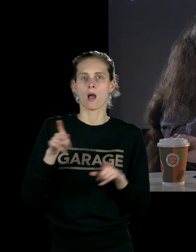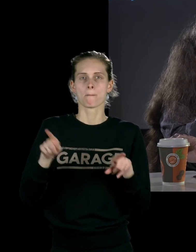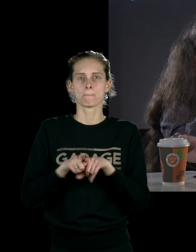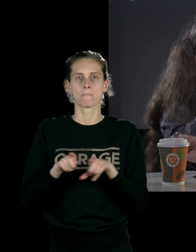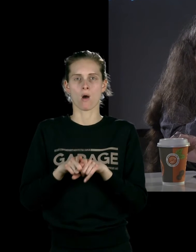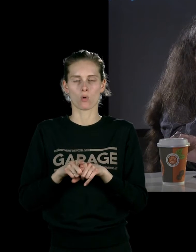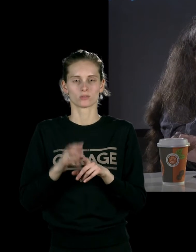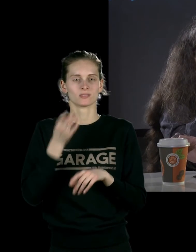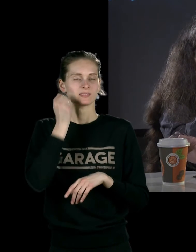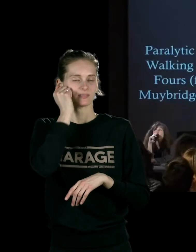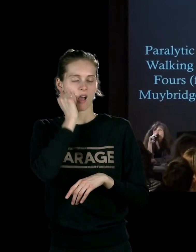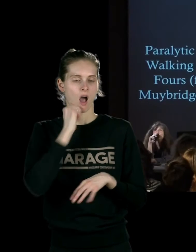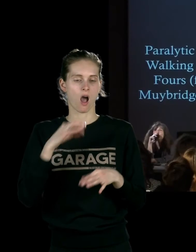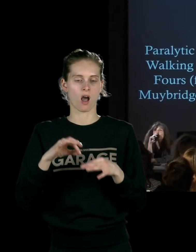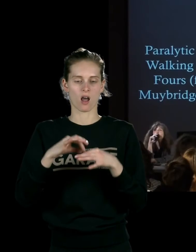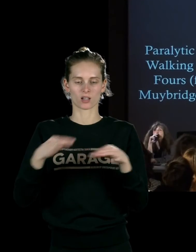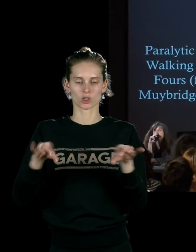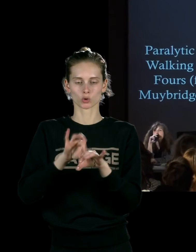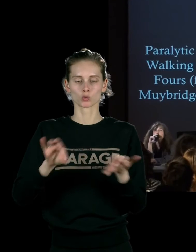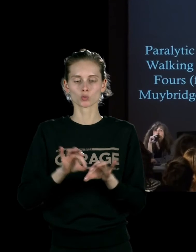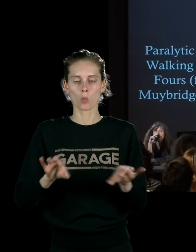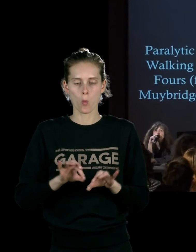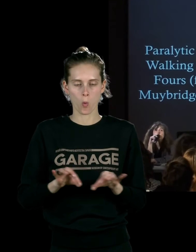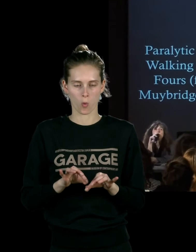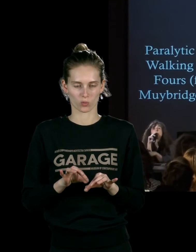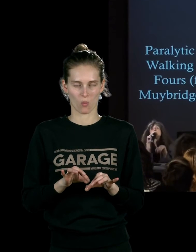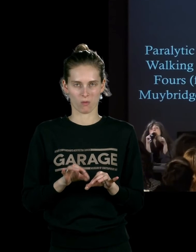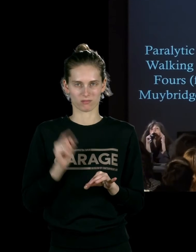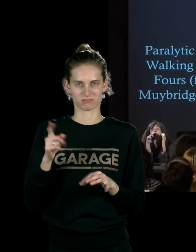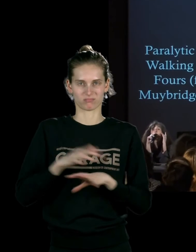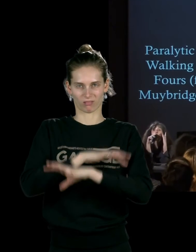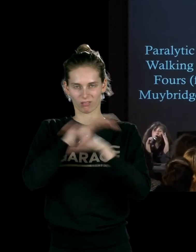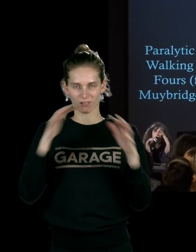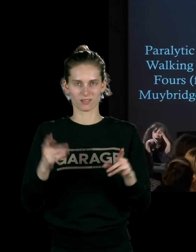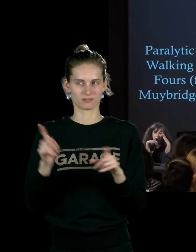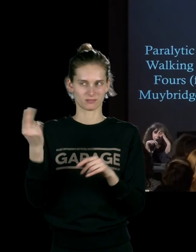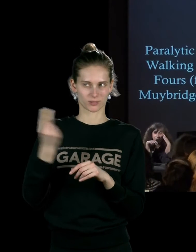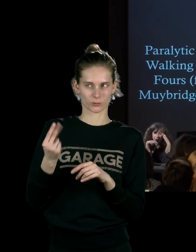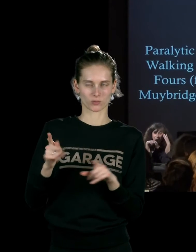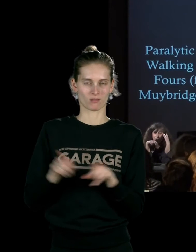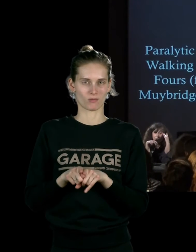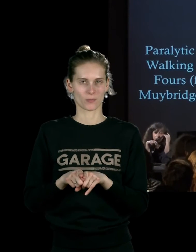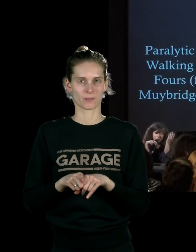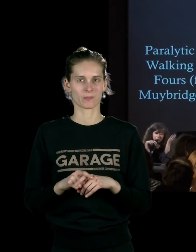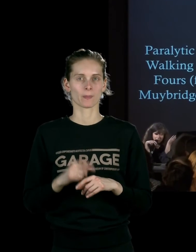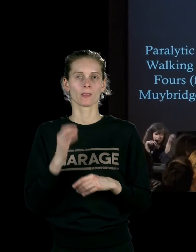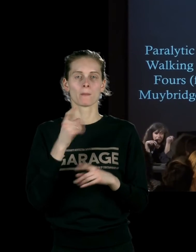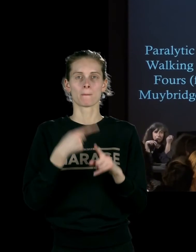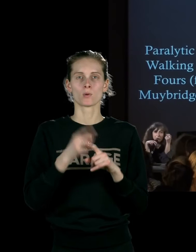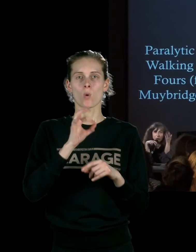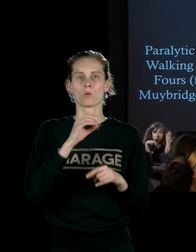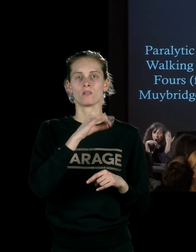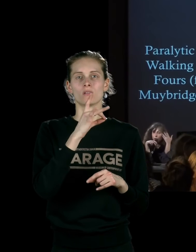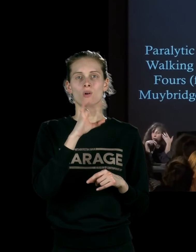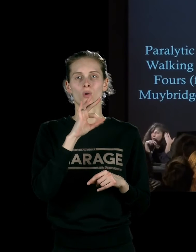от обуви, и по отношению к Ротко, интервью уже 80-х годов, и в это